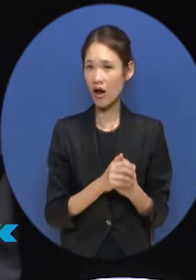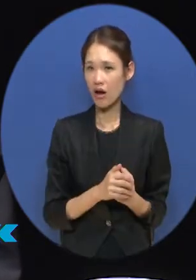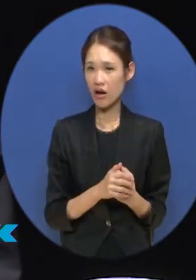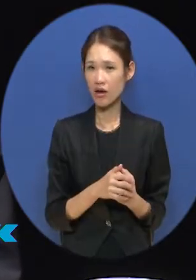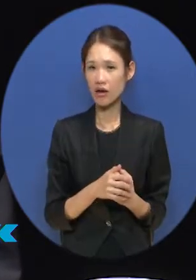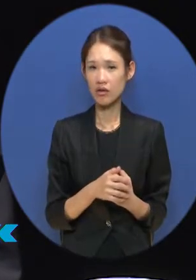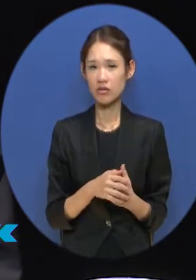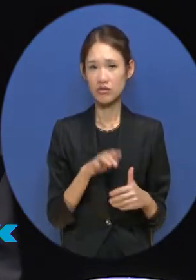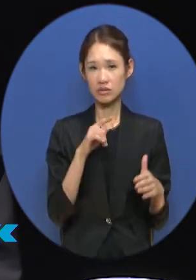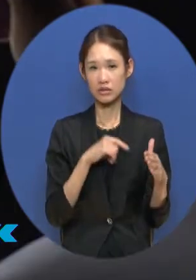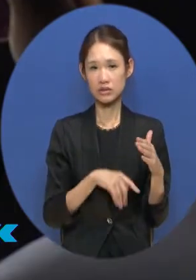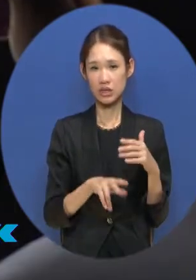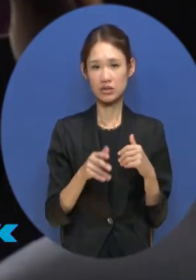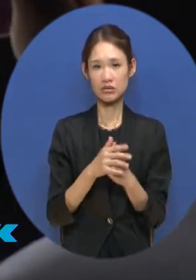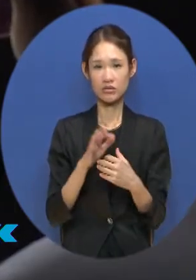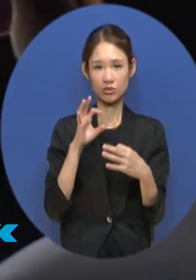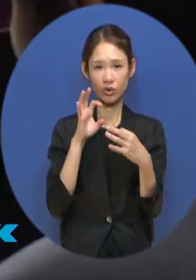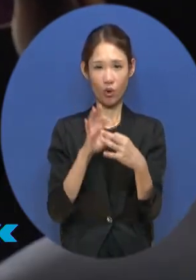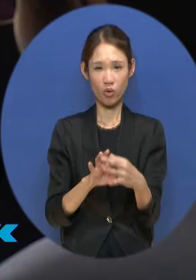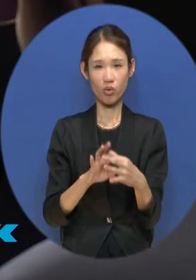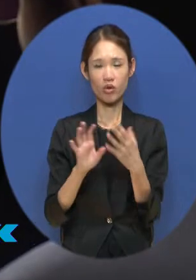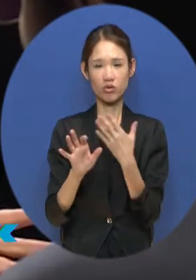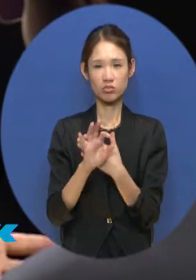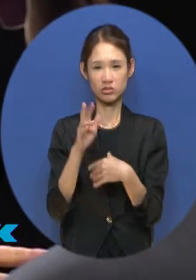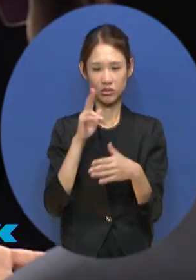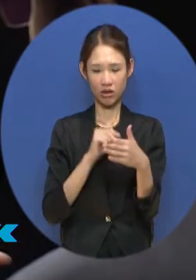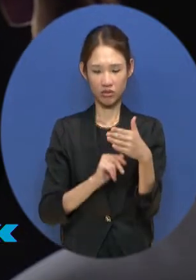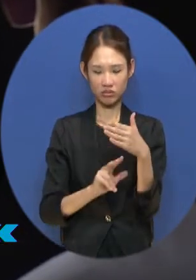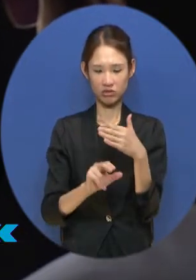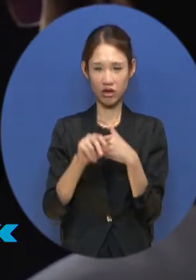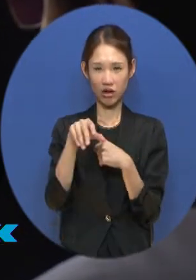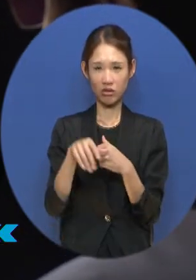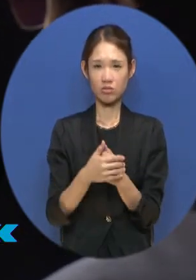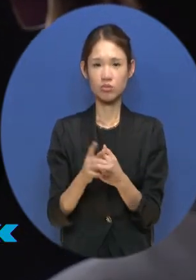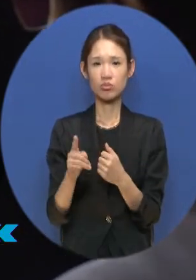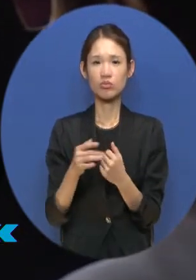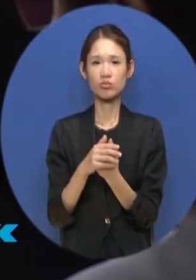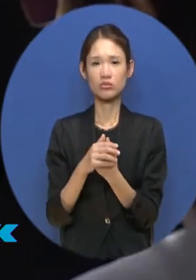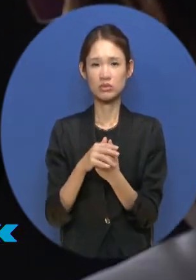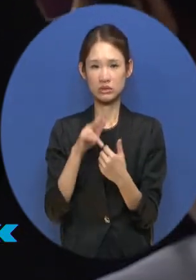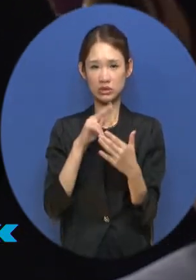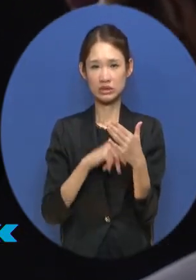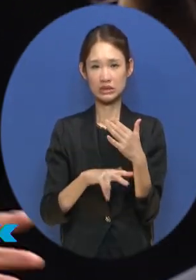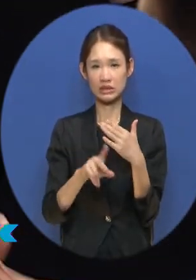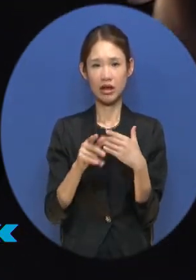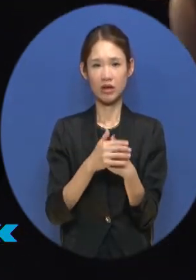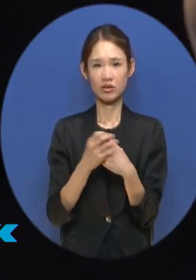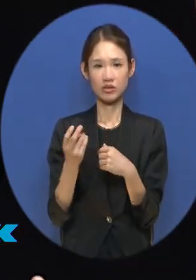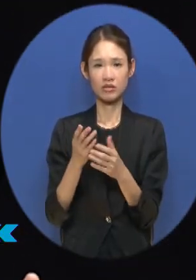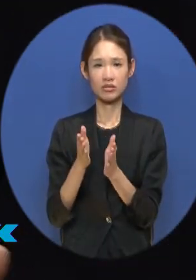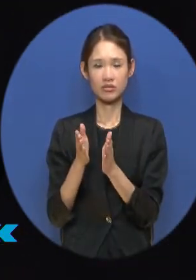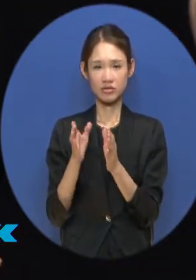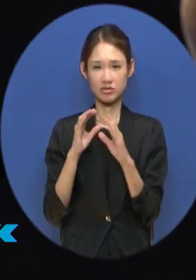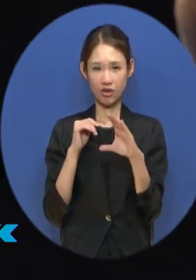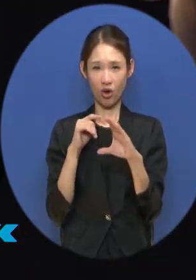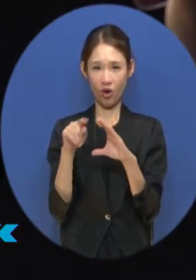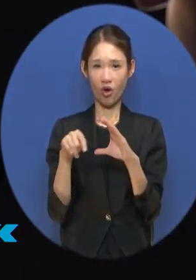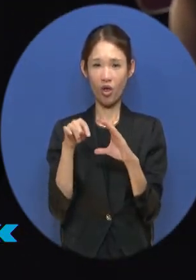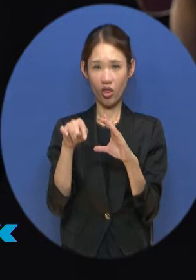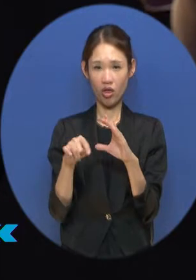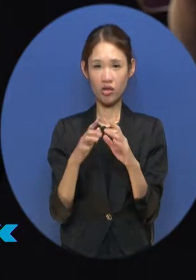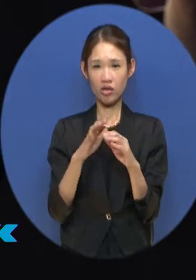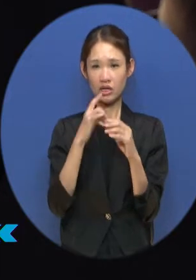같아요. 그래서 지하철하고 굳이 연결을 한다면은 글쎄요, 지하철이 아무래도 지하 역사 또는 그 터널